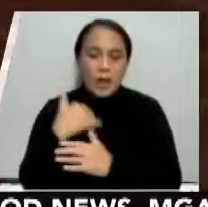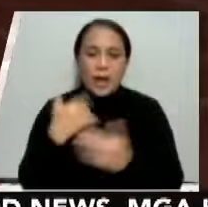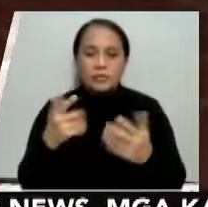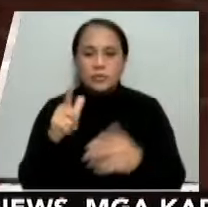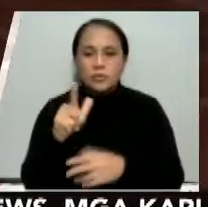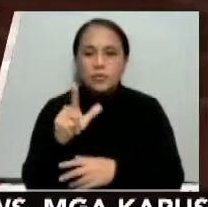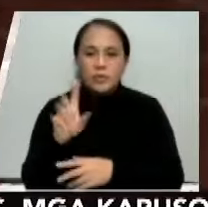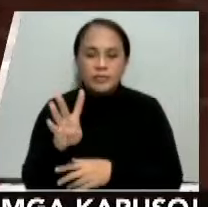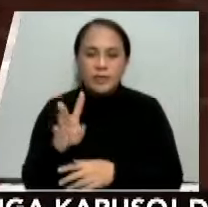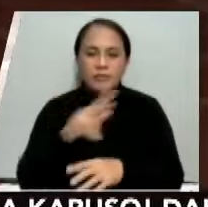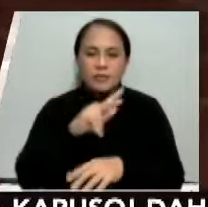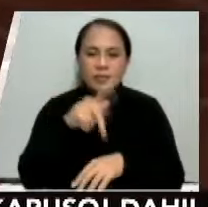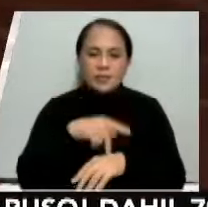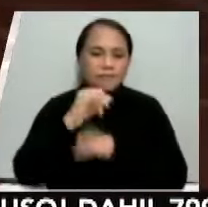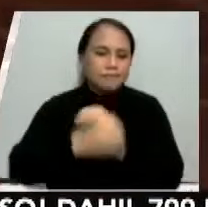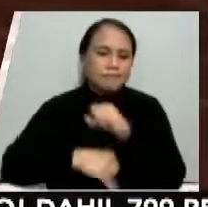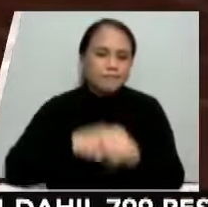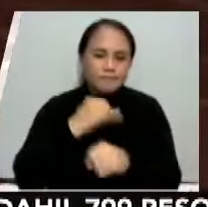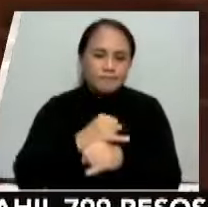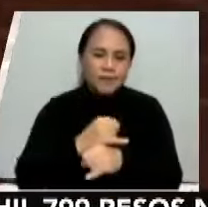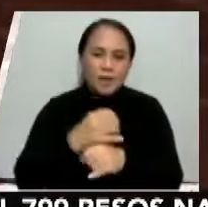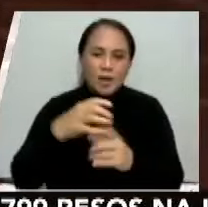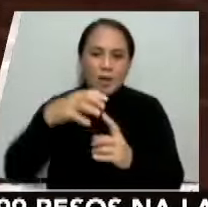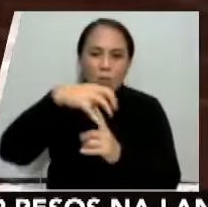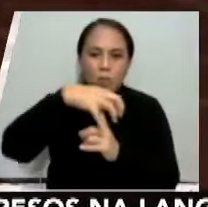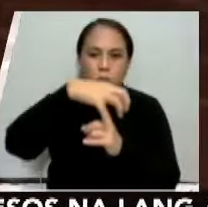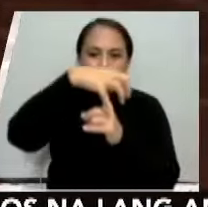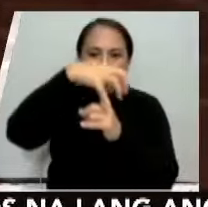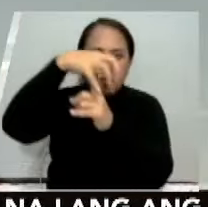Philippine International Hot Air Balloon Fiesta.